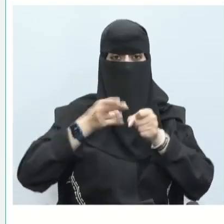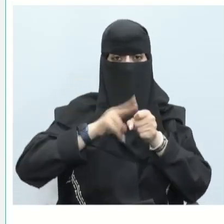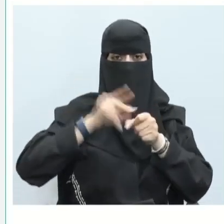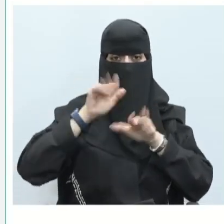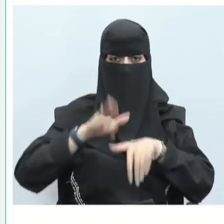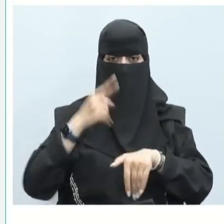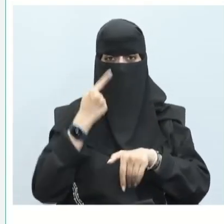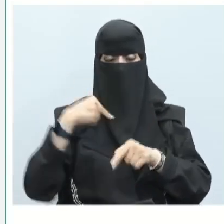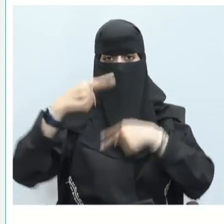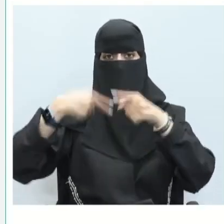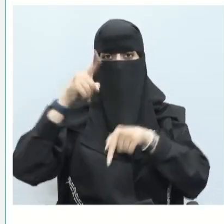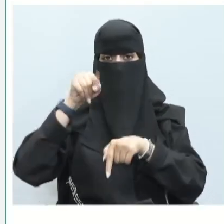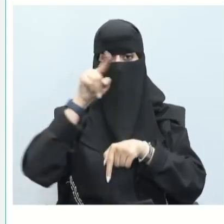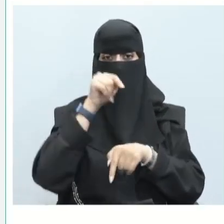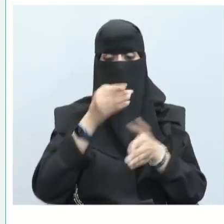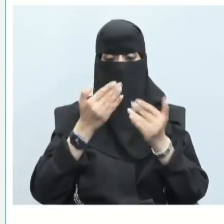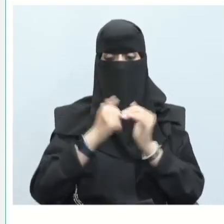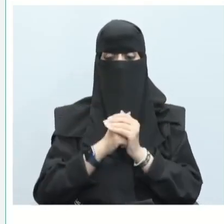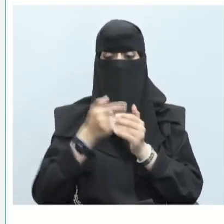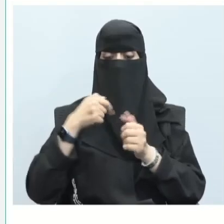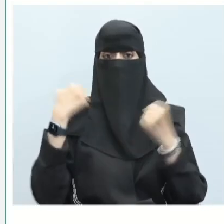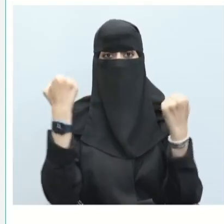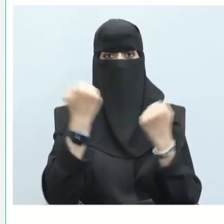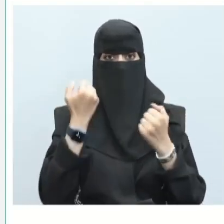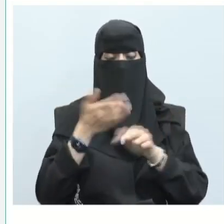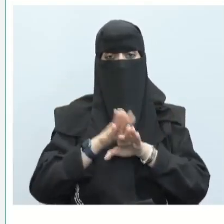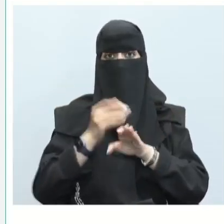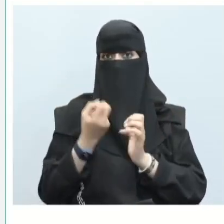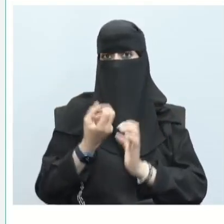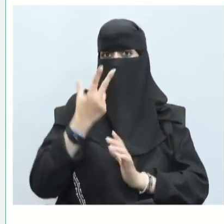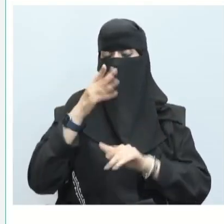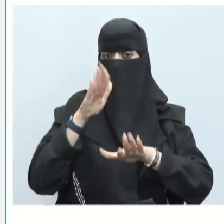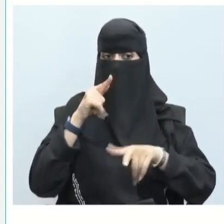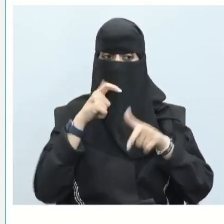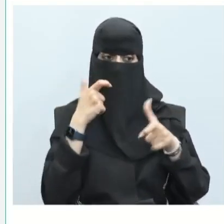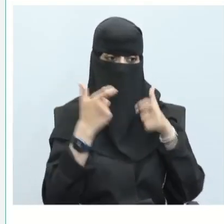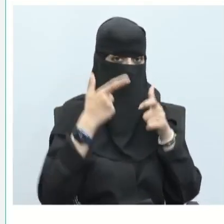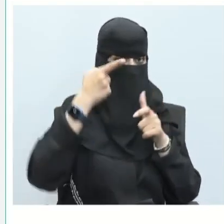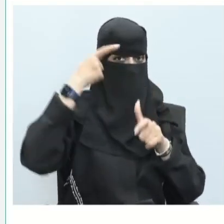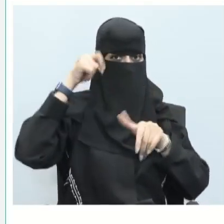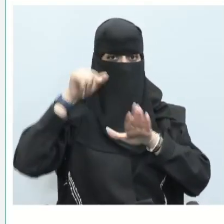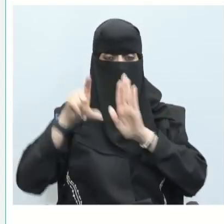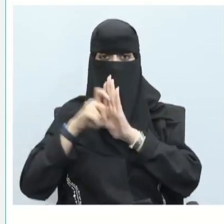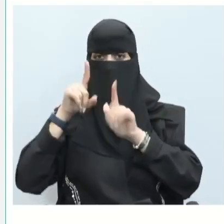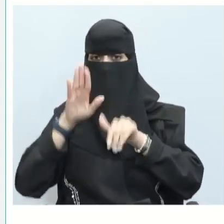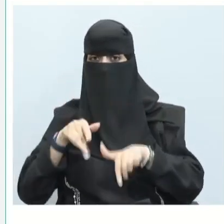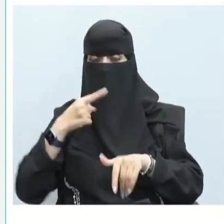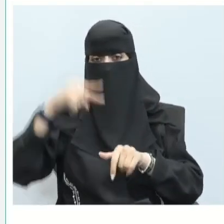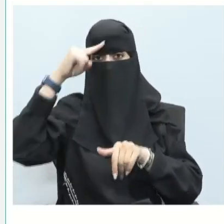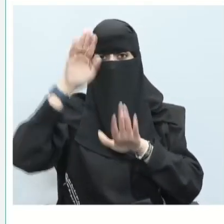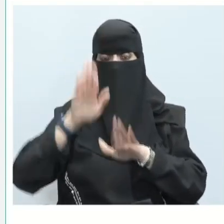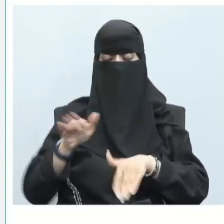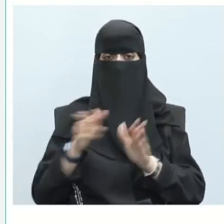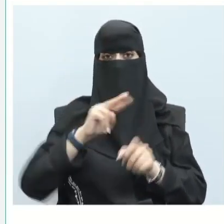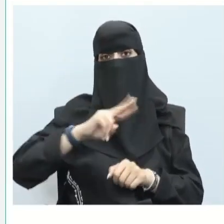الحياه اليوميه اتدرب على الكشف عن المغالطات في النصوص والامثله